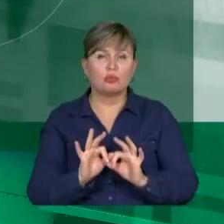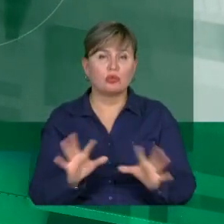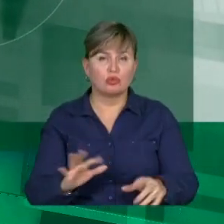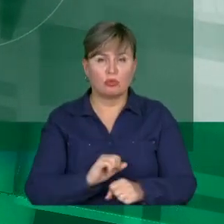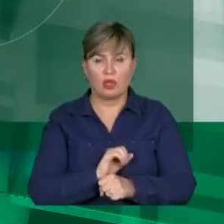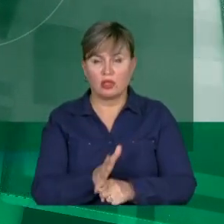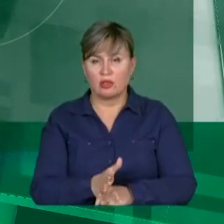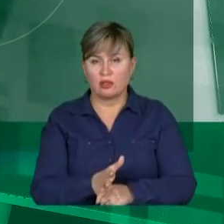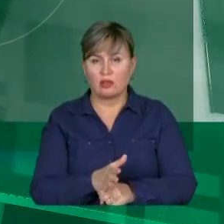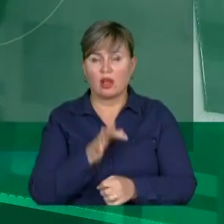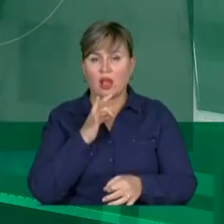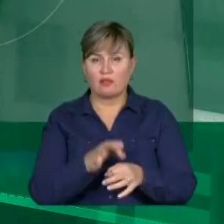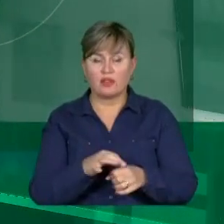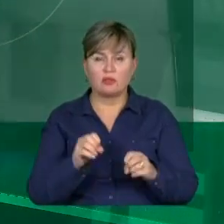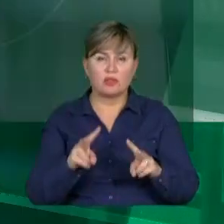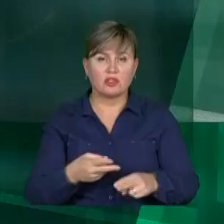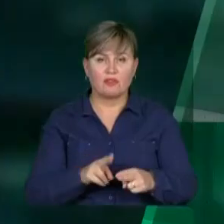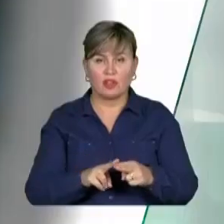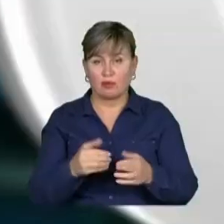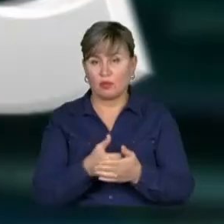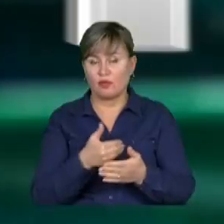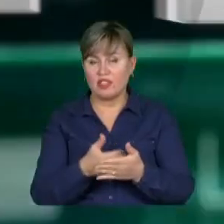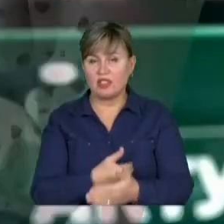коронавирус? Ответ специалистов в этом выпуске.